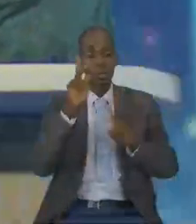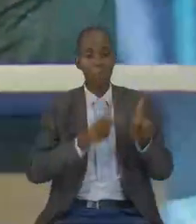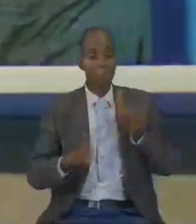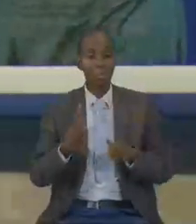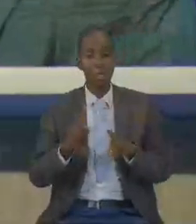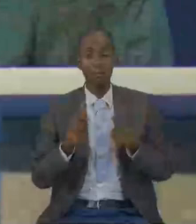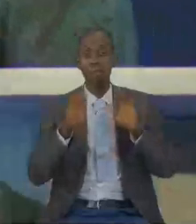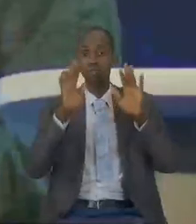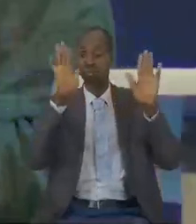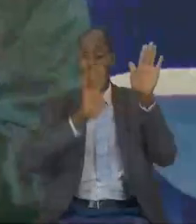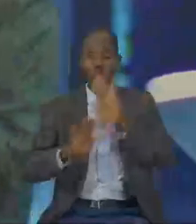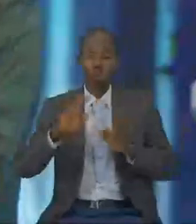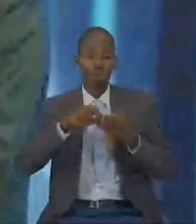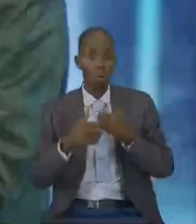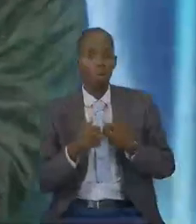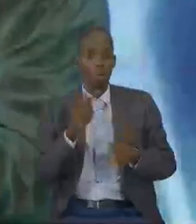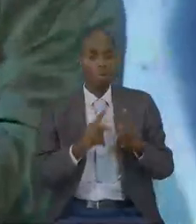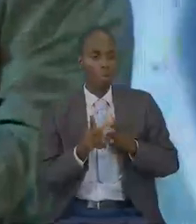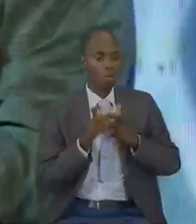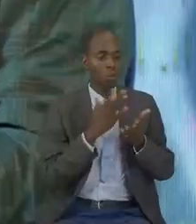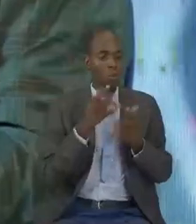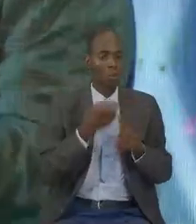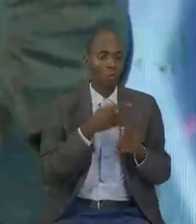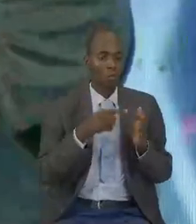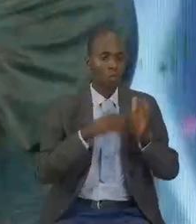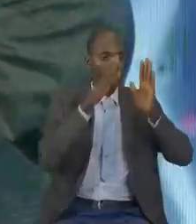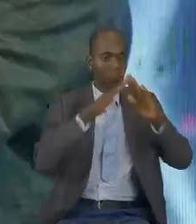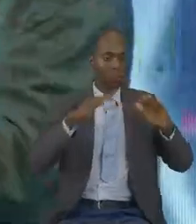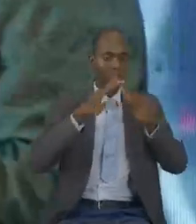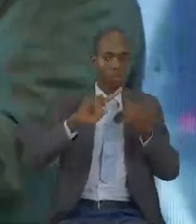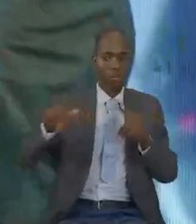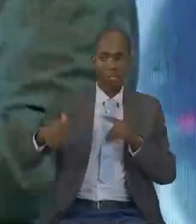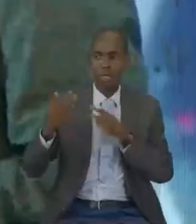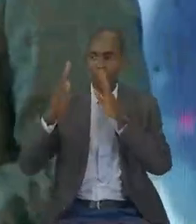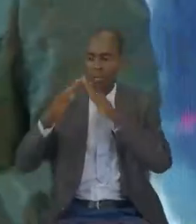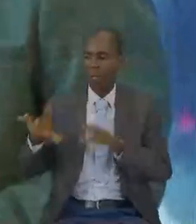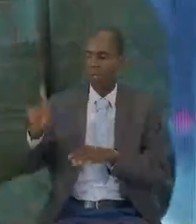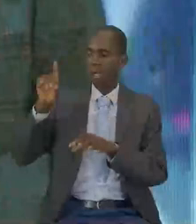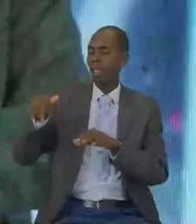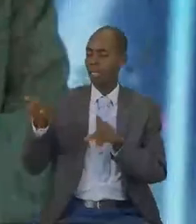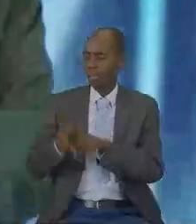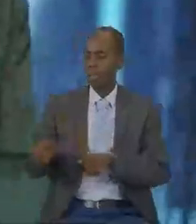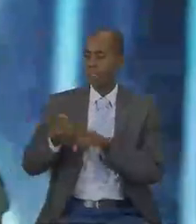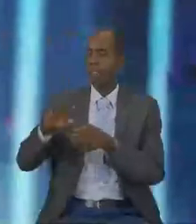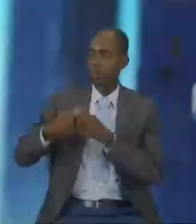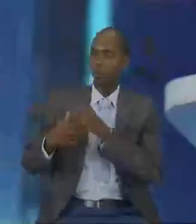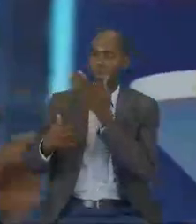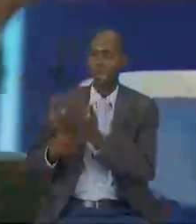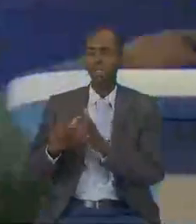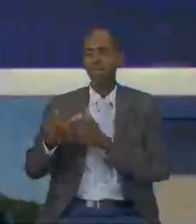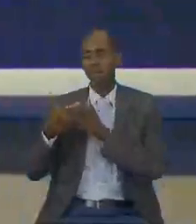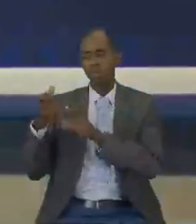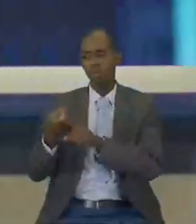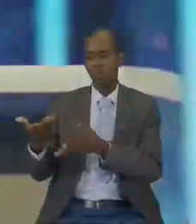problèmes. Et les gens courent de tel village à tel village et ils rencontrent les mêmes problèmes qu'ils fuyaient. Ils rencontrent ça dans